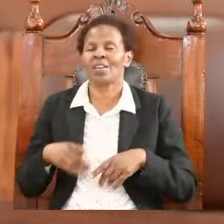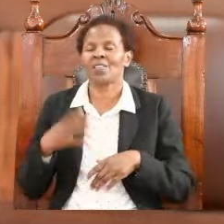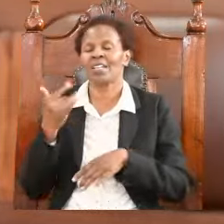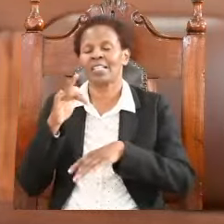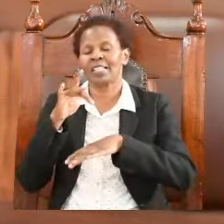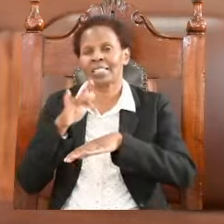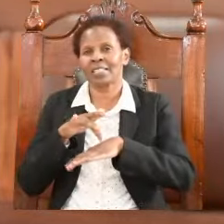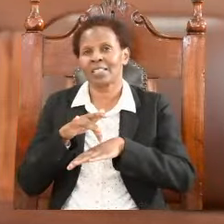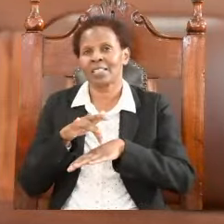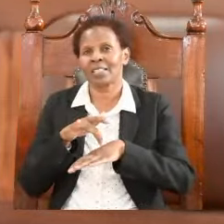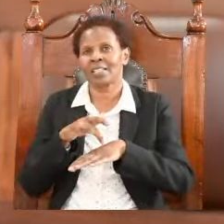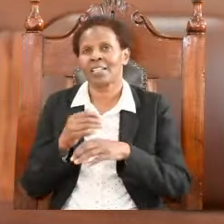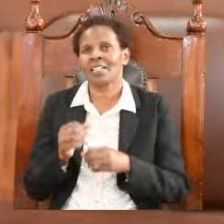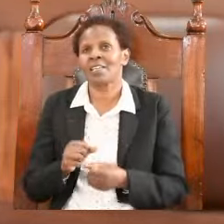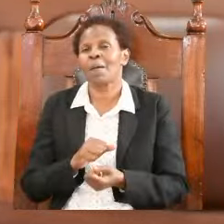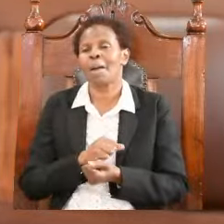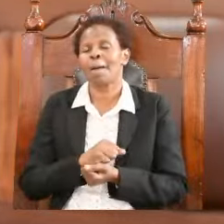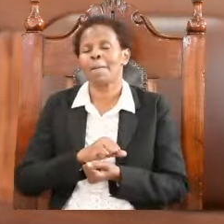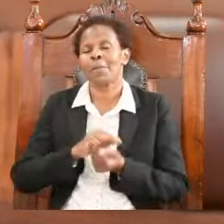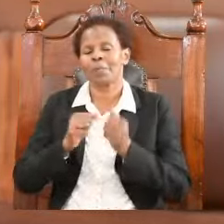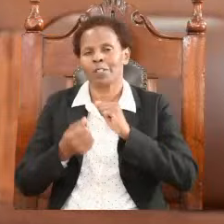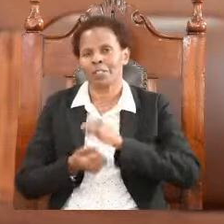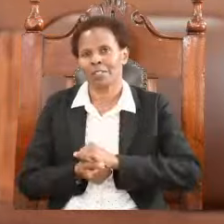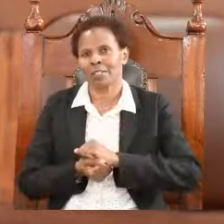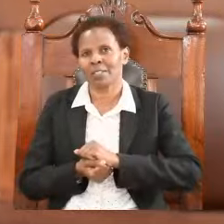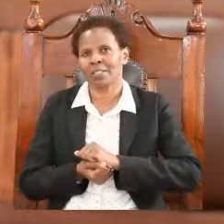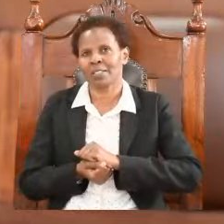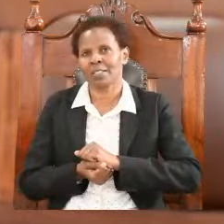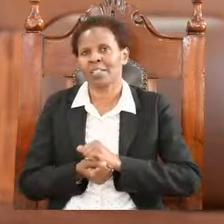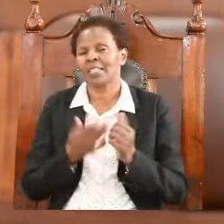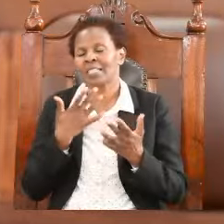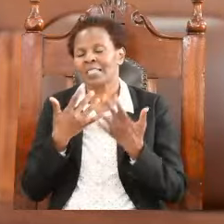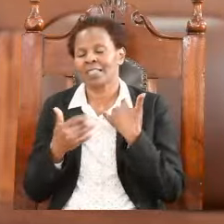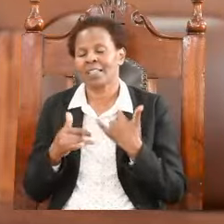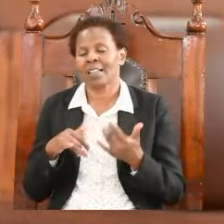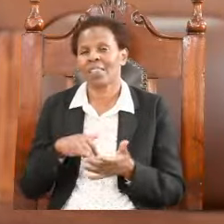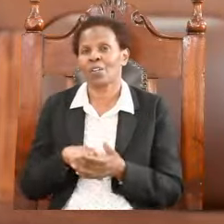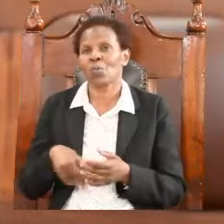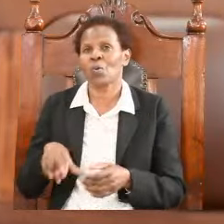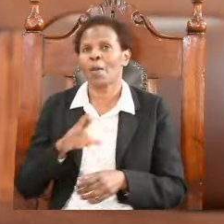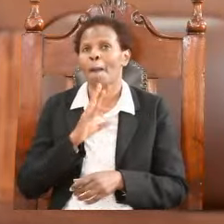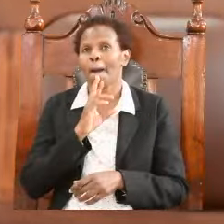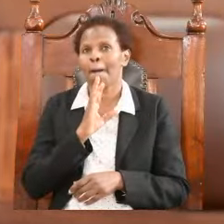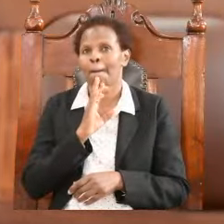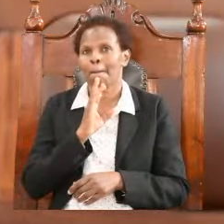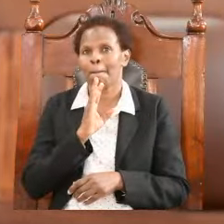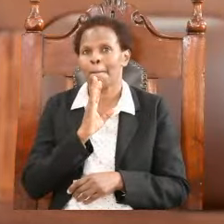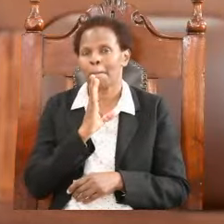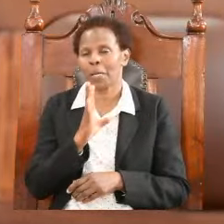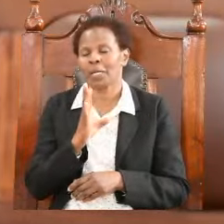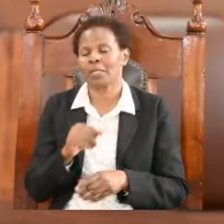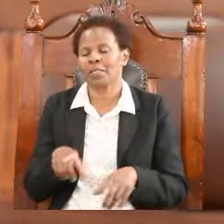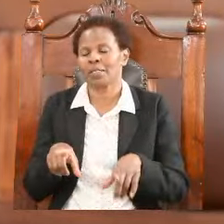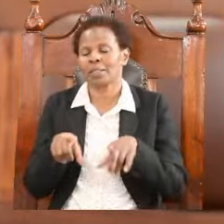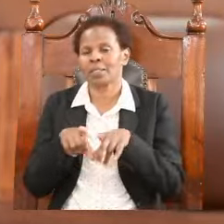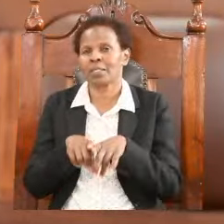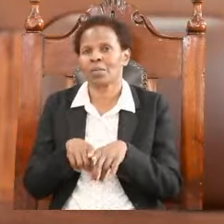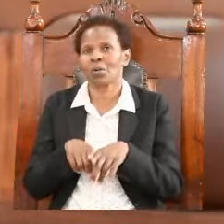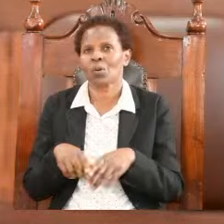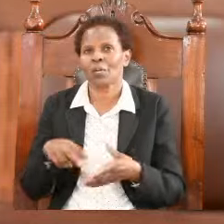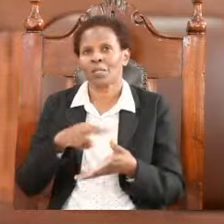arehaga ugaruruku noguo niguo eriragiria ithue na ithue tuhane na nikio twathoma kiugo kia Ngai